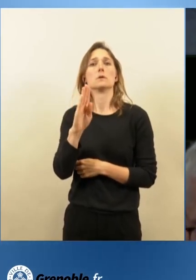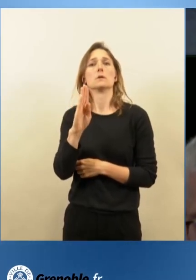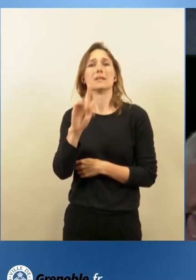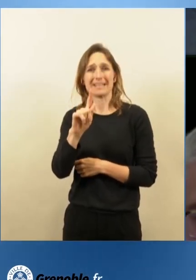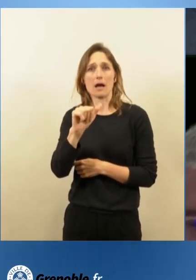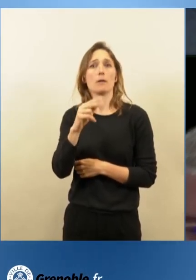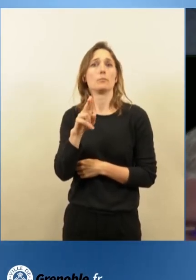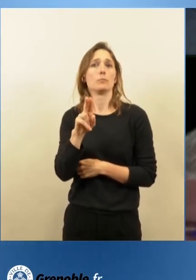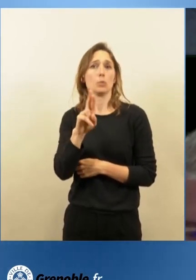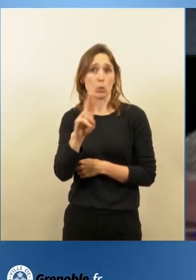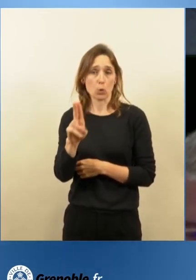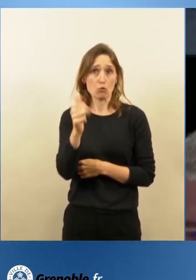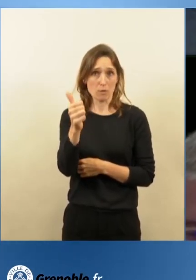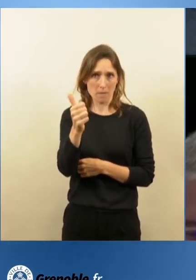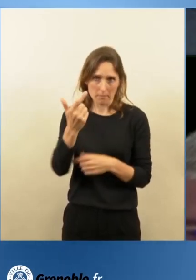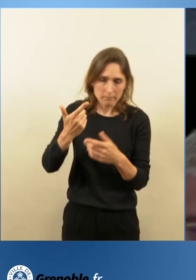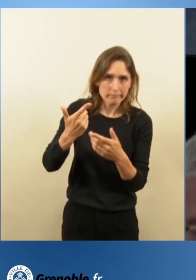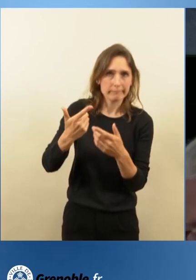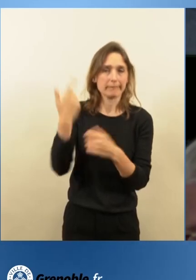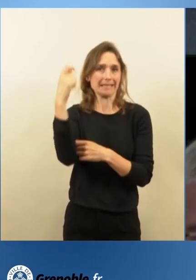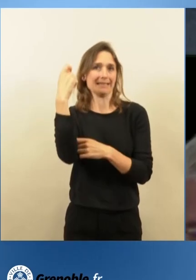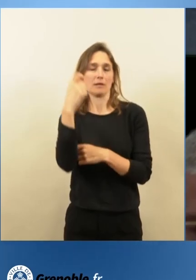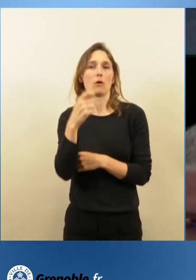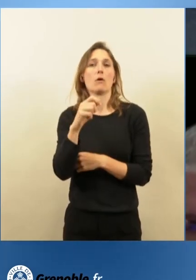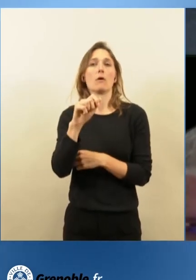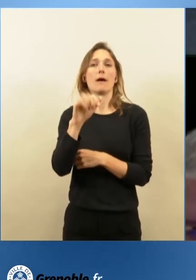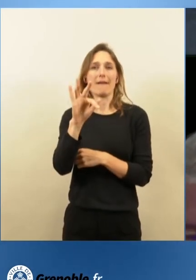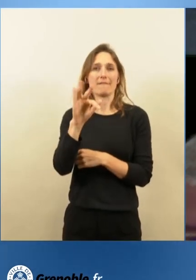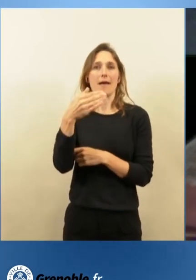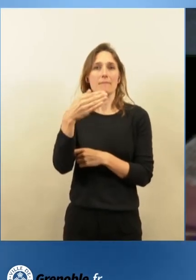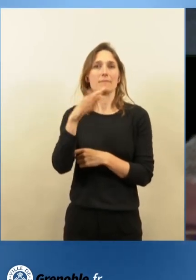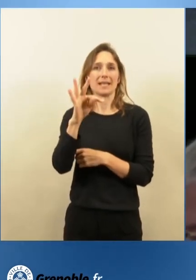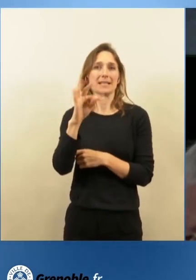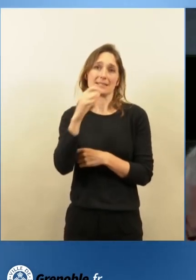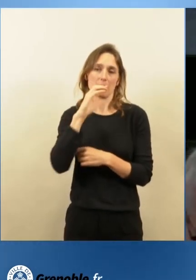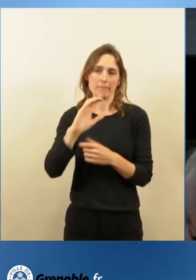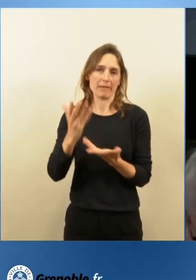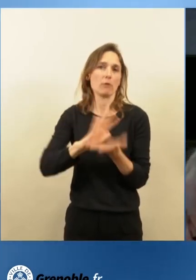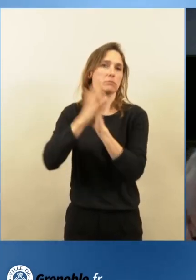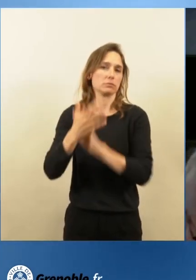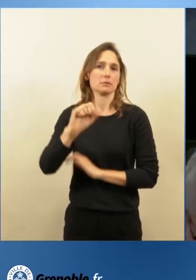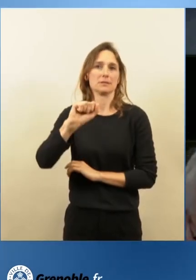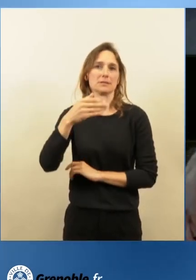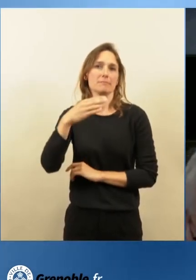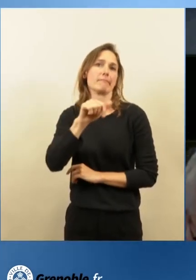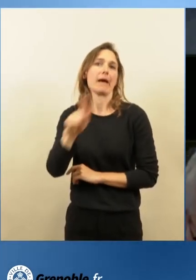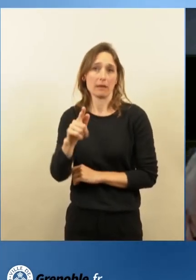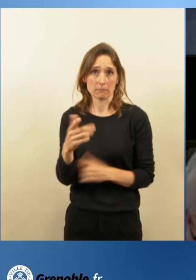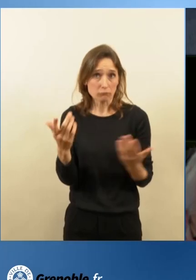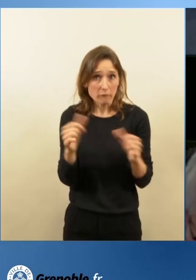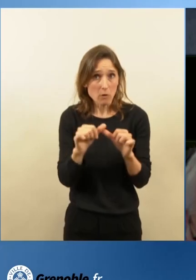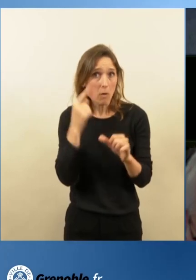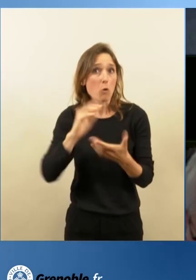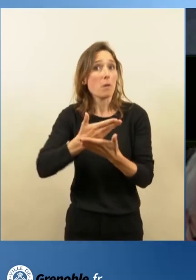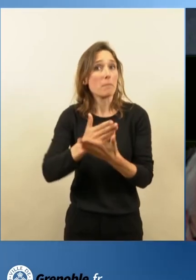SMTC la nouvelle la nouvelle SMAG qu'avez-vous fait pour préparer cette fameuse date des feux est-ce